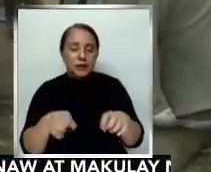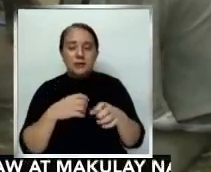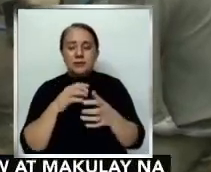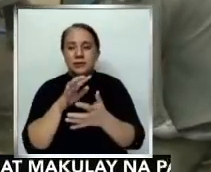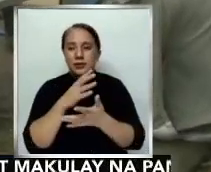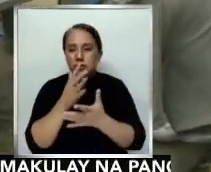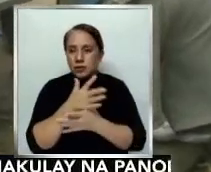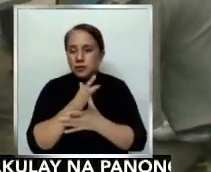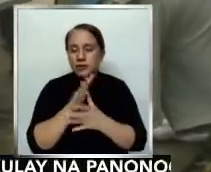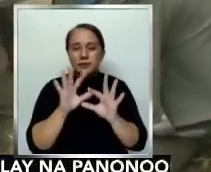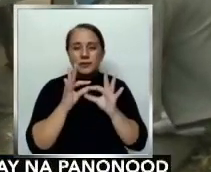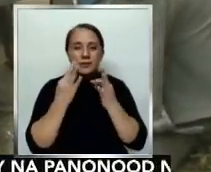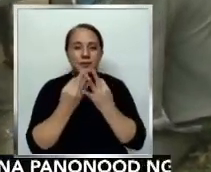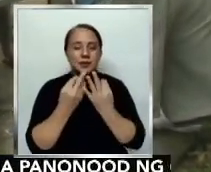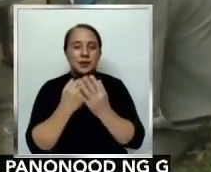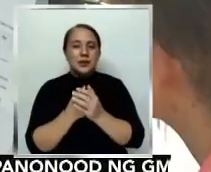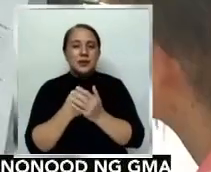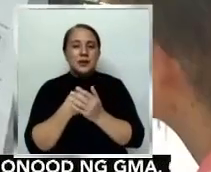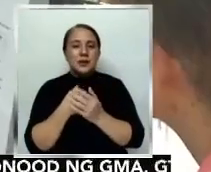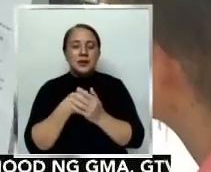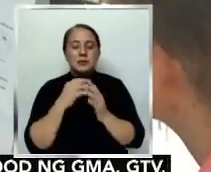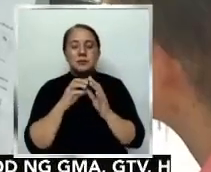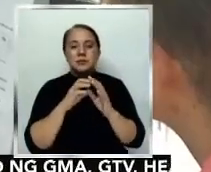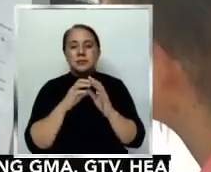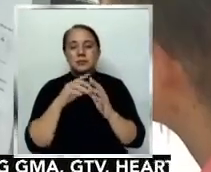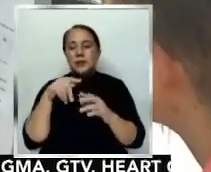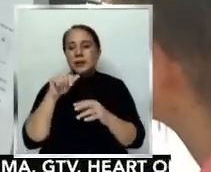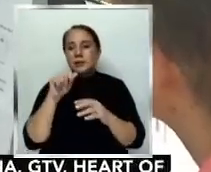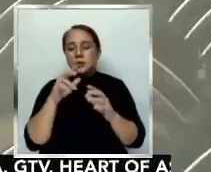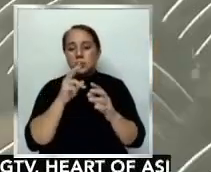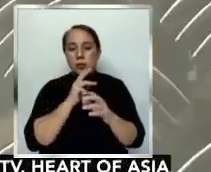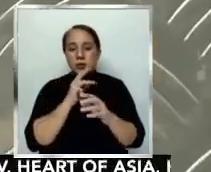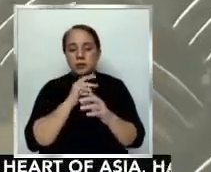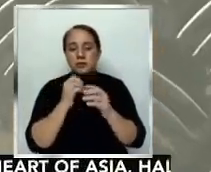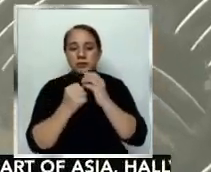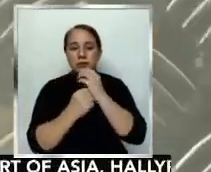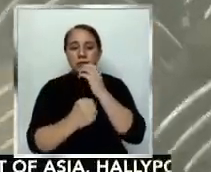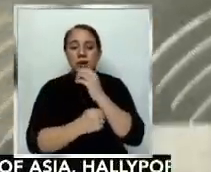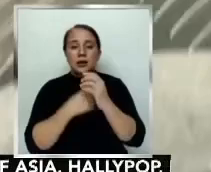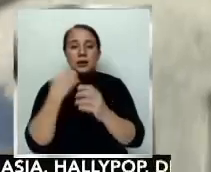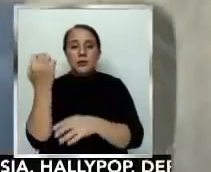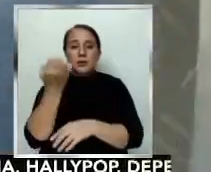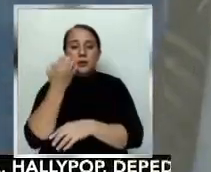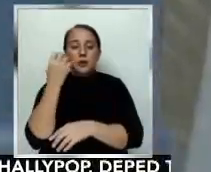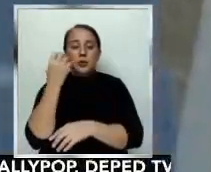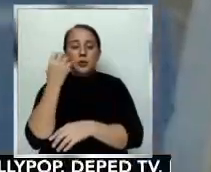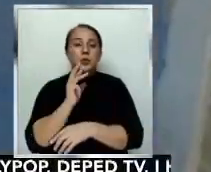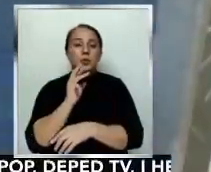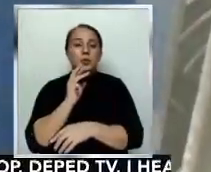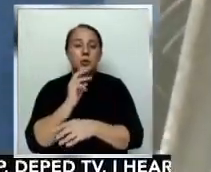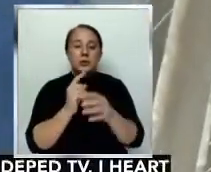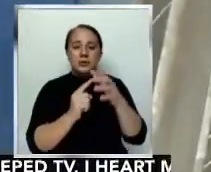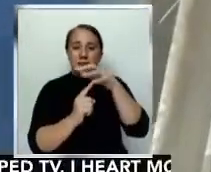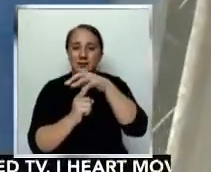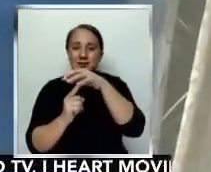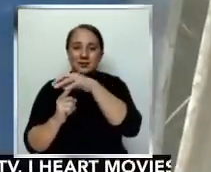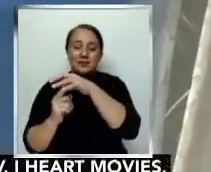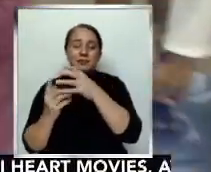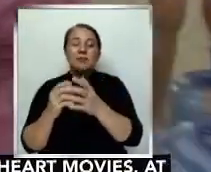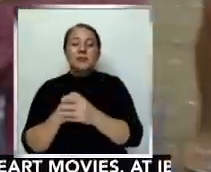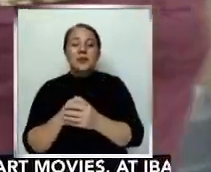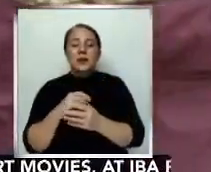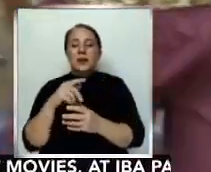tulong naman ng Planet Water Foundation, nakapaglagay tayo ng emergency water kiosk sa bayan ng Padre Burgos sa